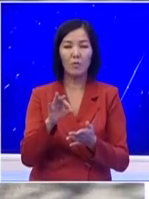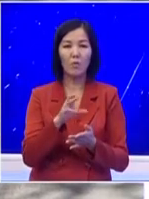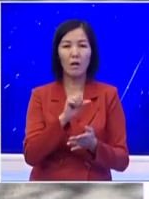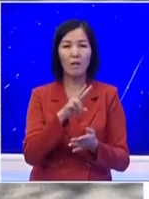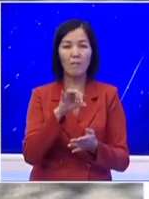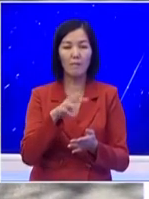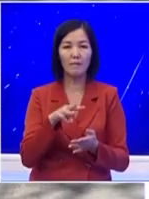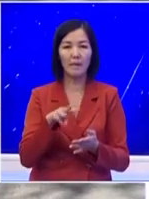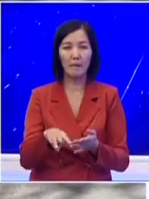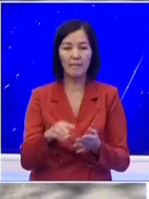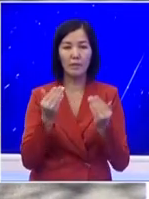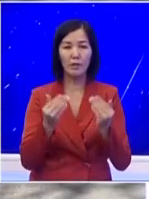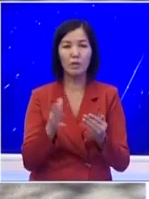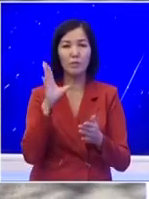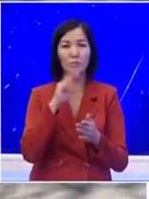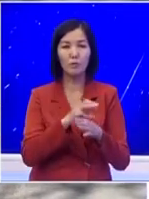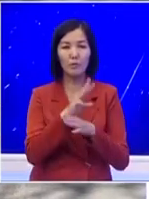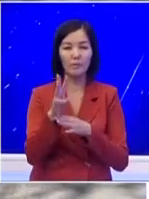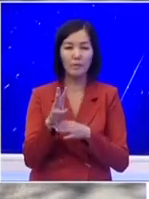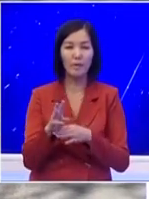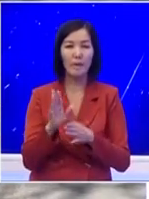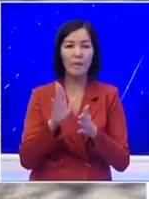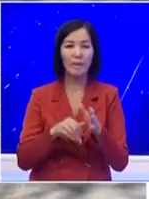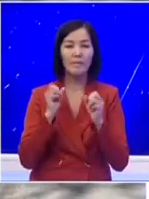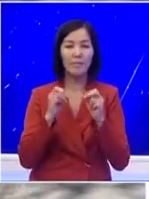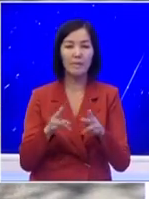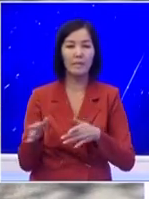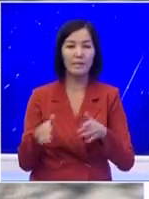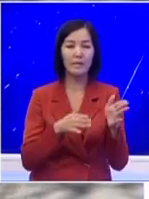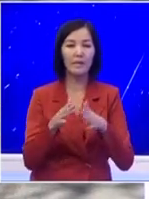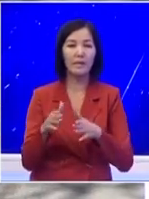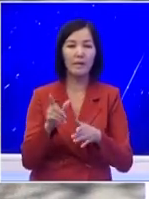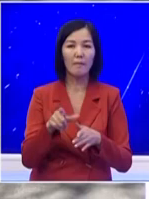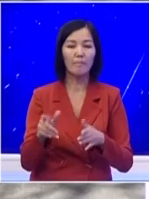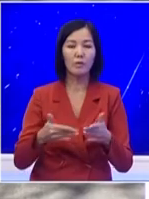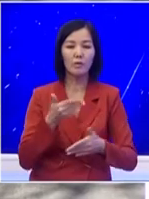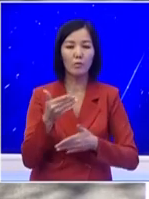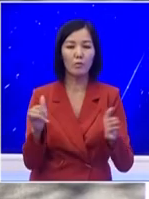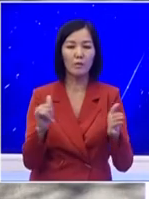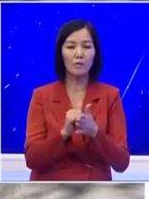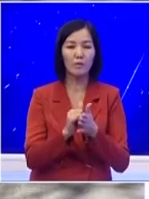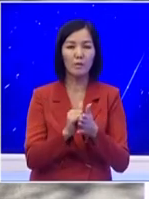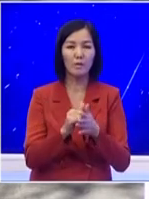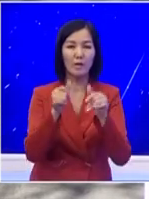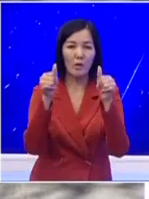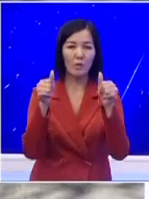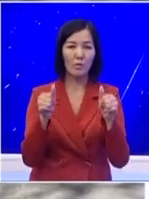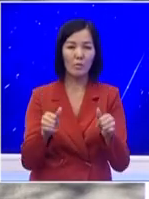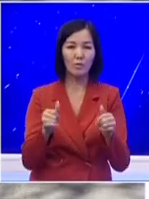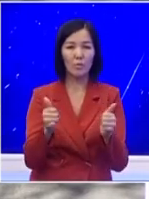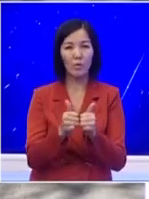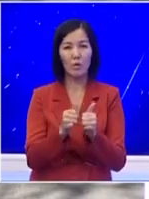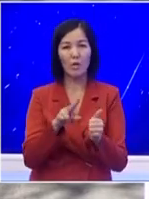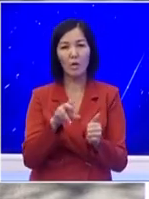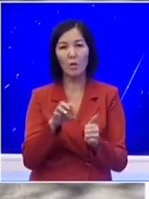«Алмаз-М». Сейчас мы только можем обеспечить безопасность для автовладельцев и пешеходов, установив опознавательные знаки около люков